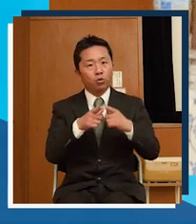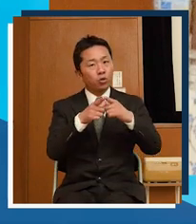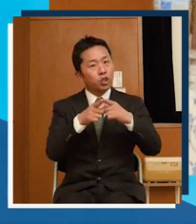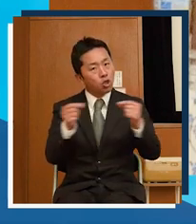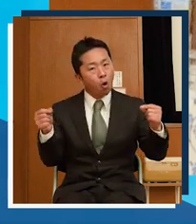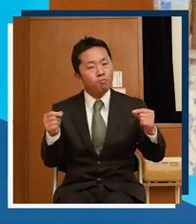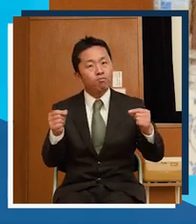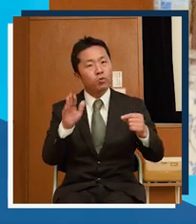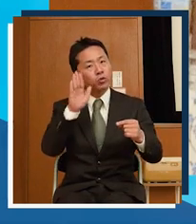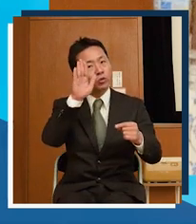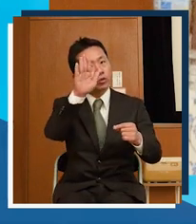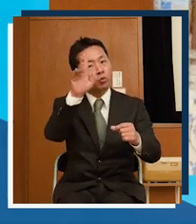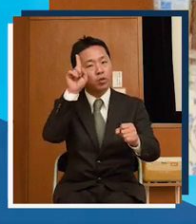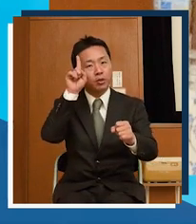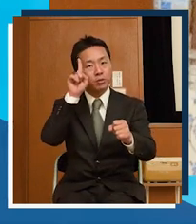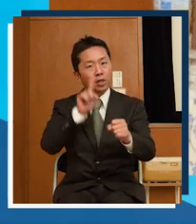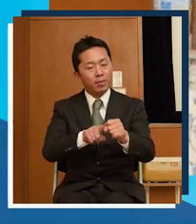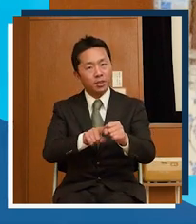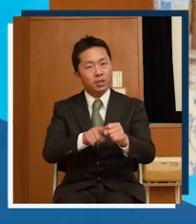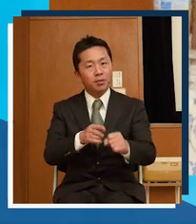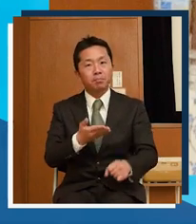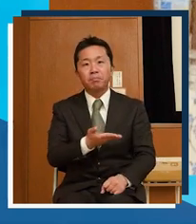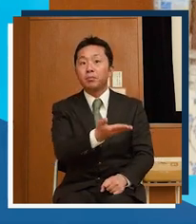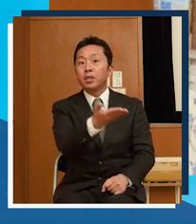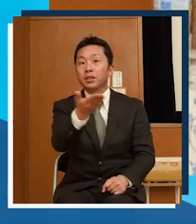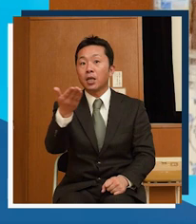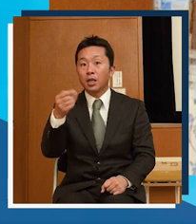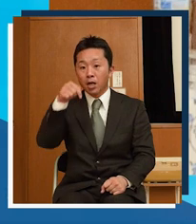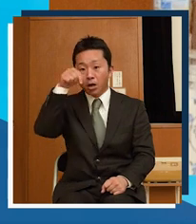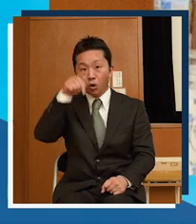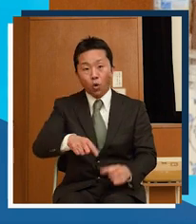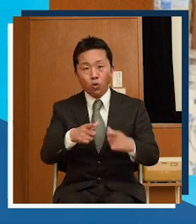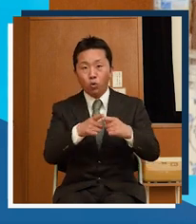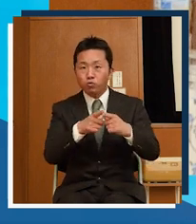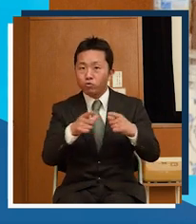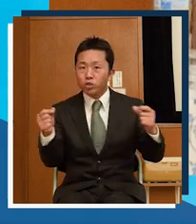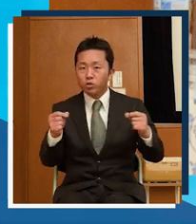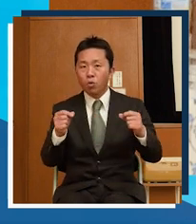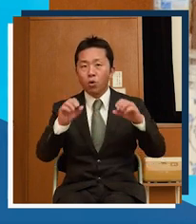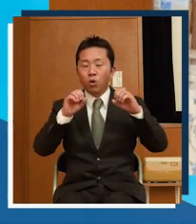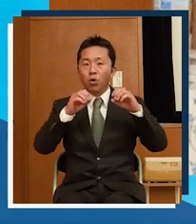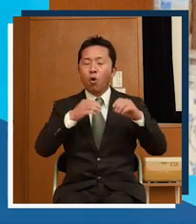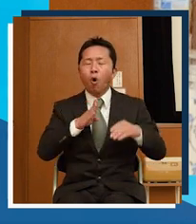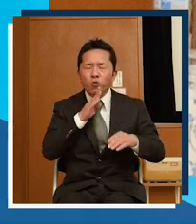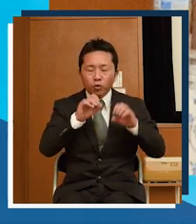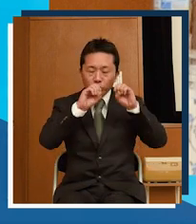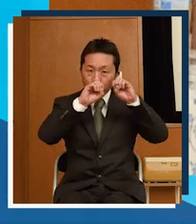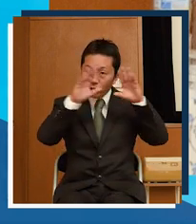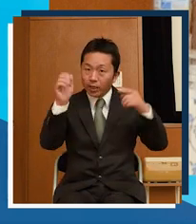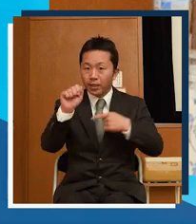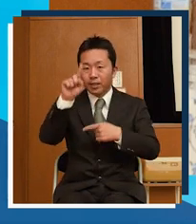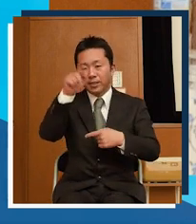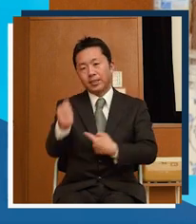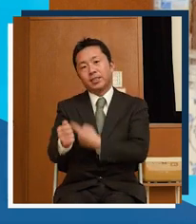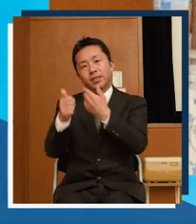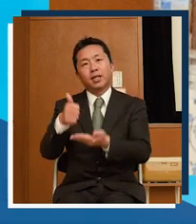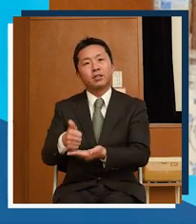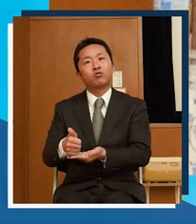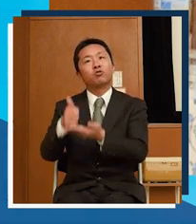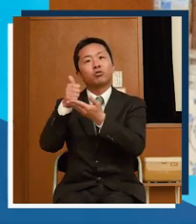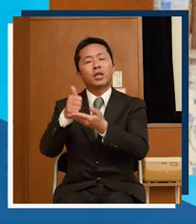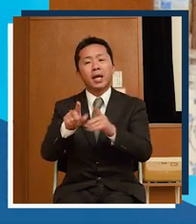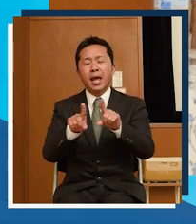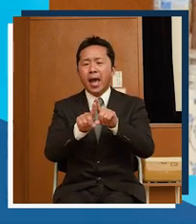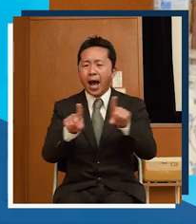国の将来のために皆さんがこの国を真に豊かで人権がされ